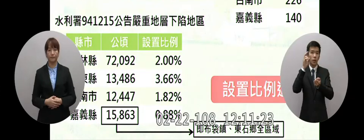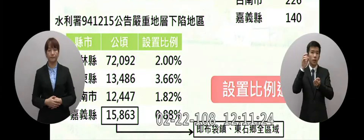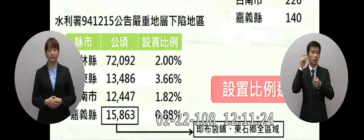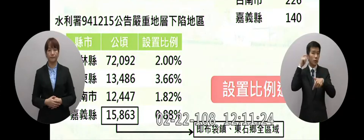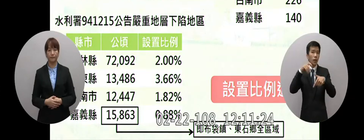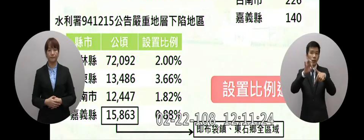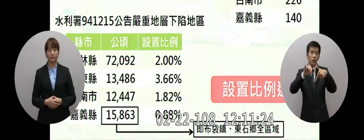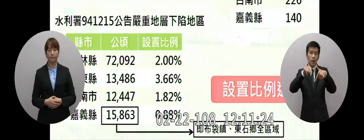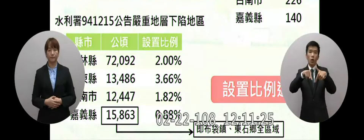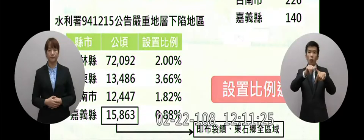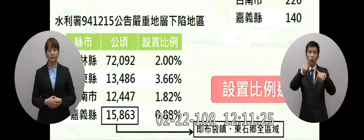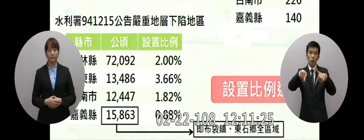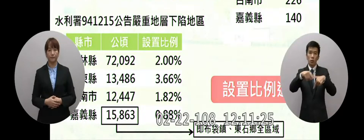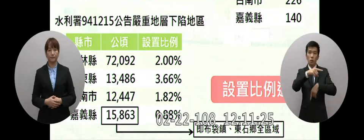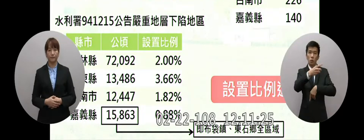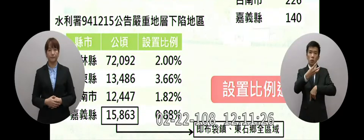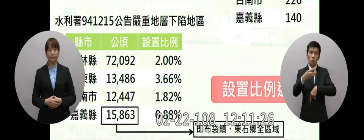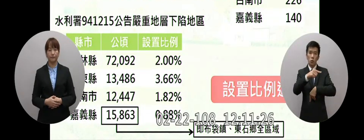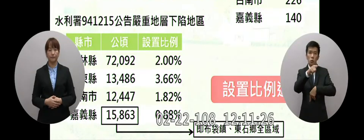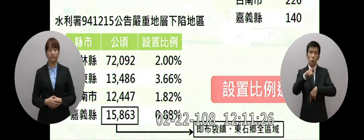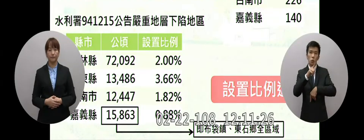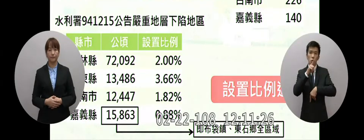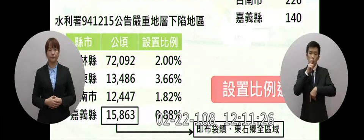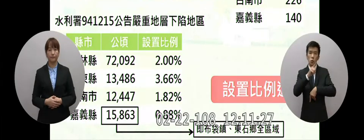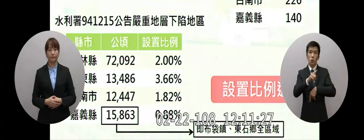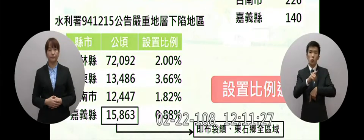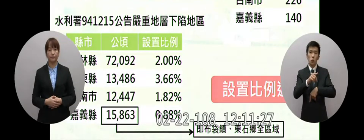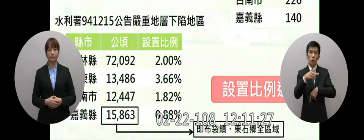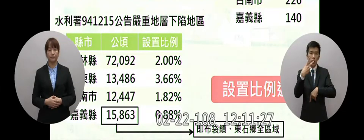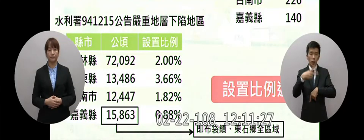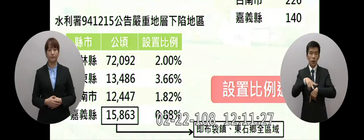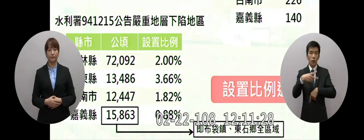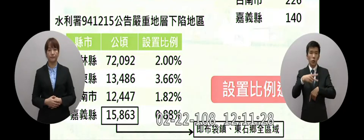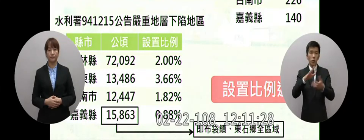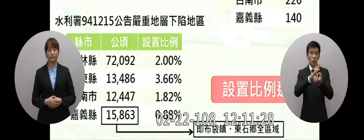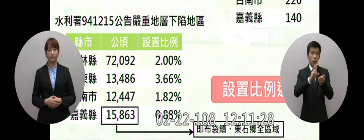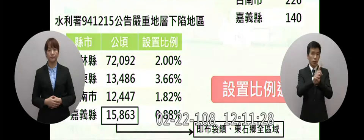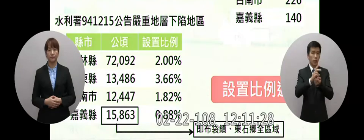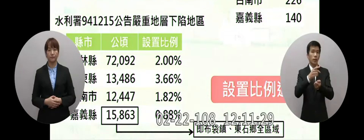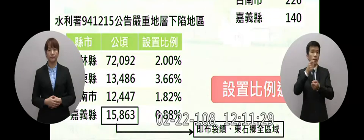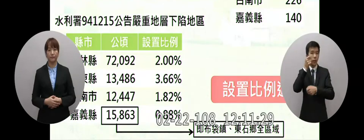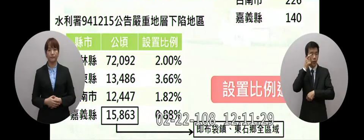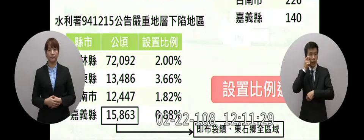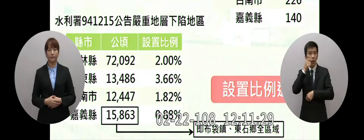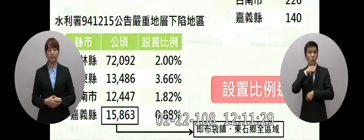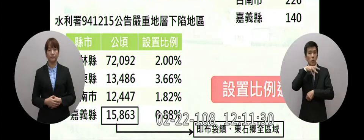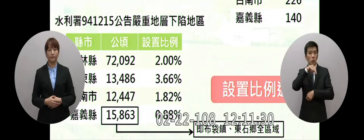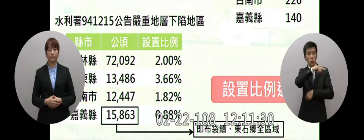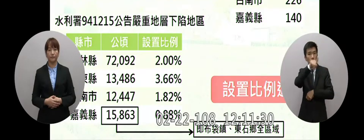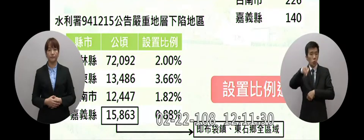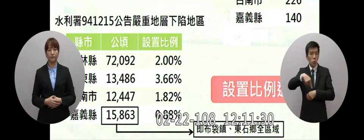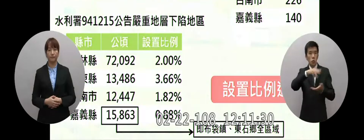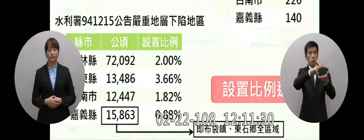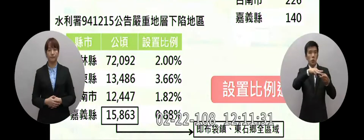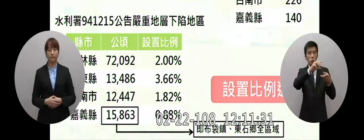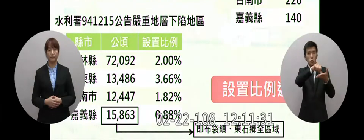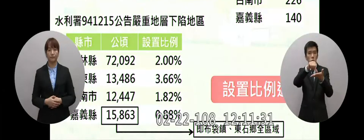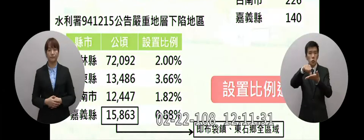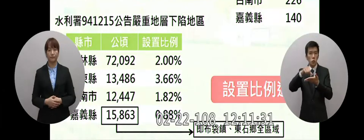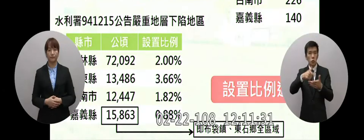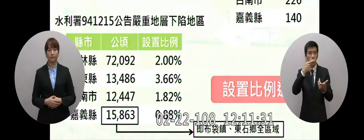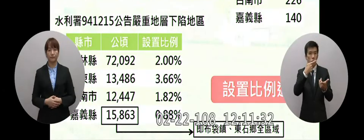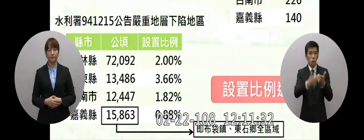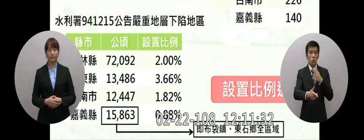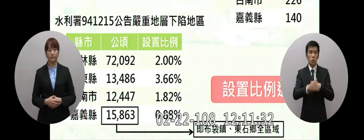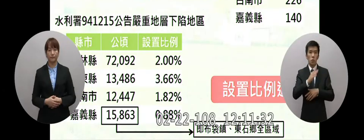在106年的9月的时候，公告了云林、台南跟屏东。那他们都是这个地方有不适耕作，好，有一个不适耕